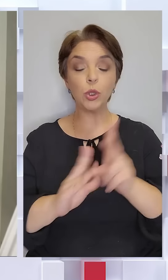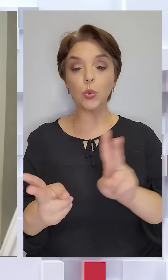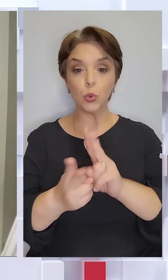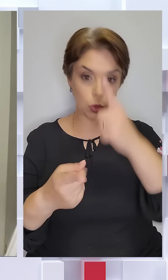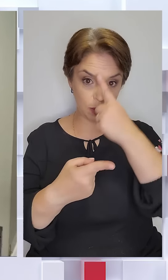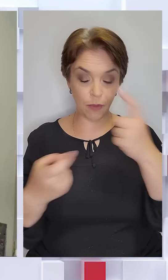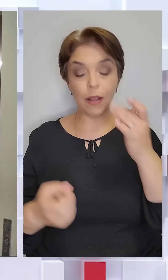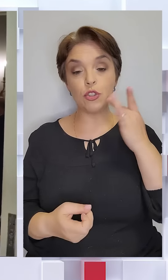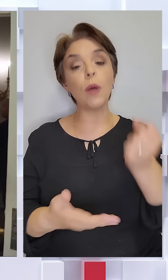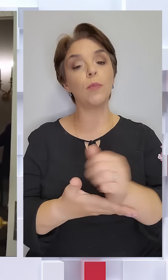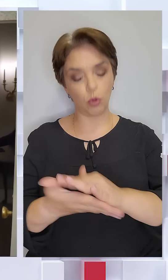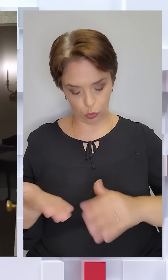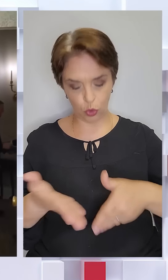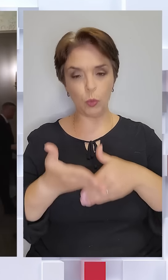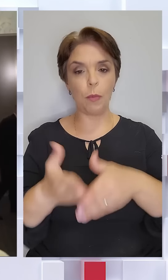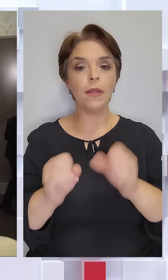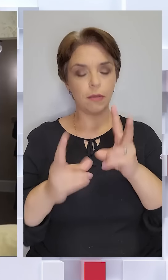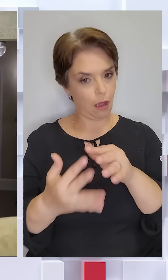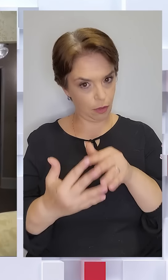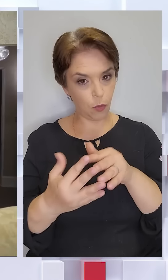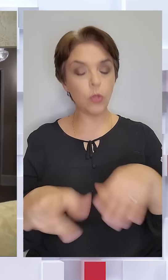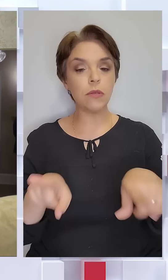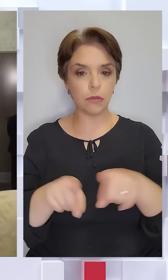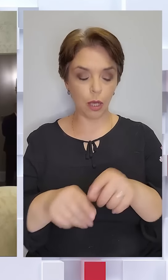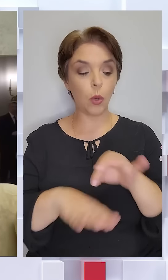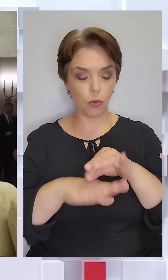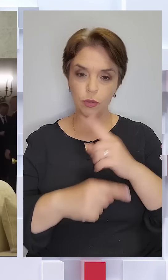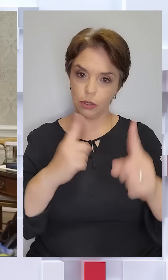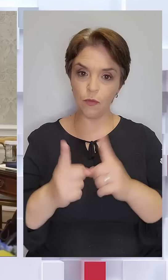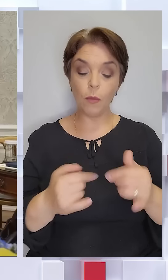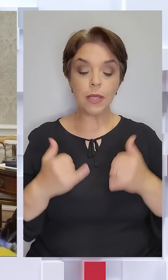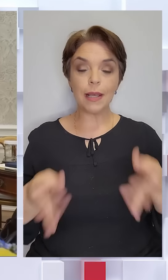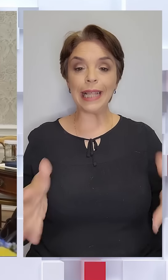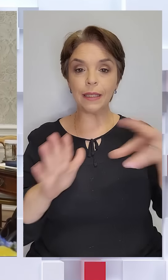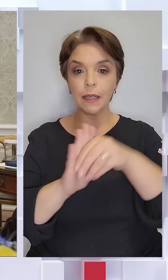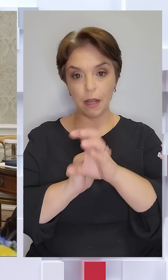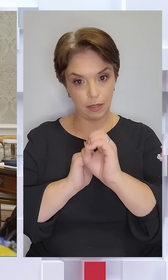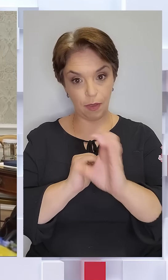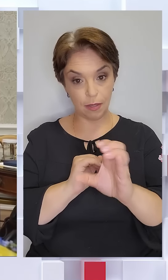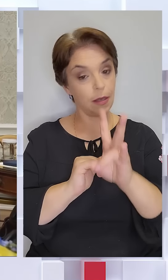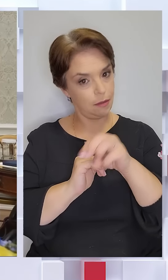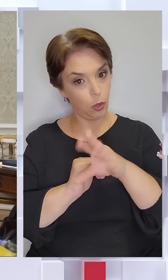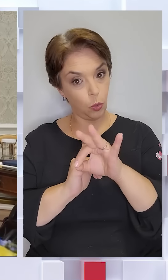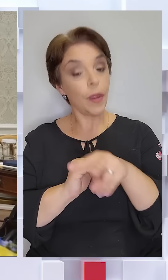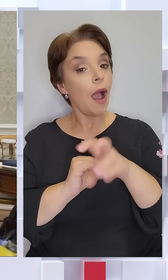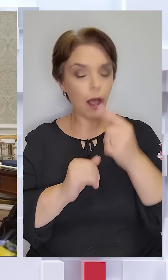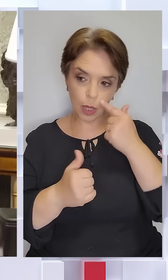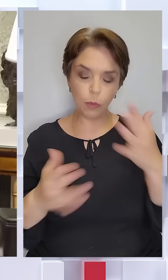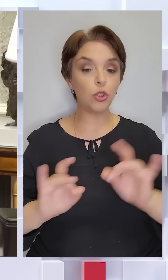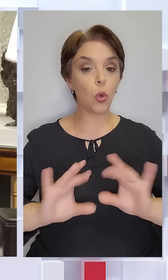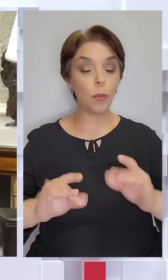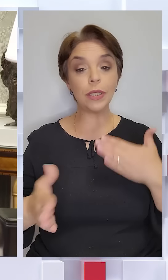зустрічі заявляє, США продовжать допомагати як на фронті, так і проводити реформи задля інтеграції в ЄС і НАТО. Але